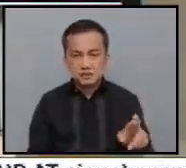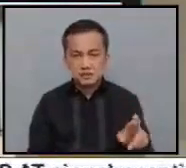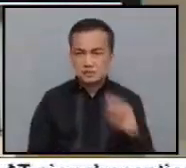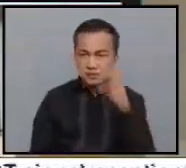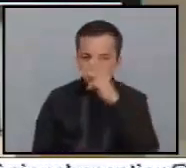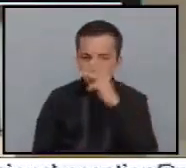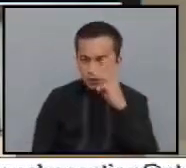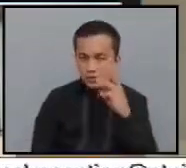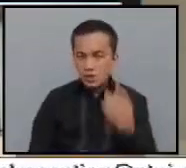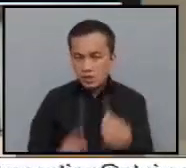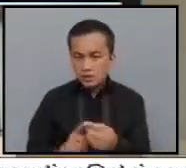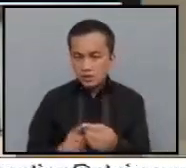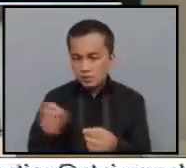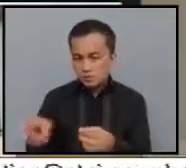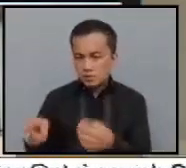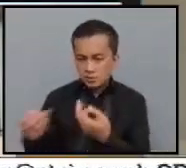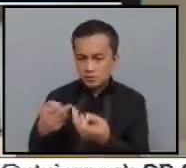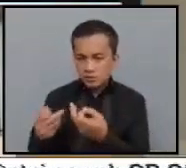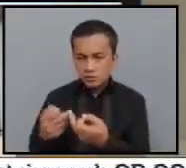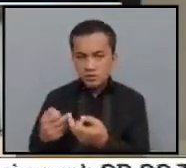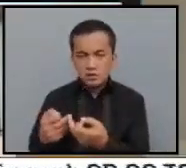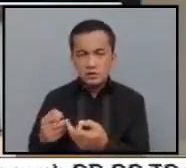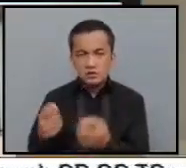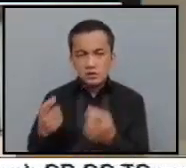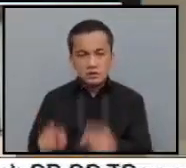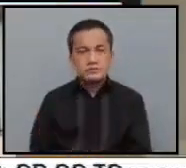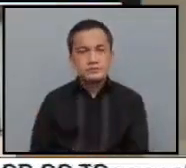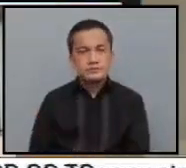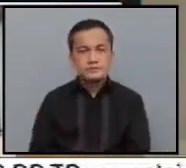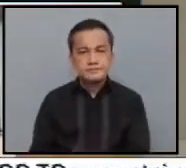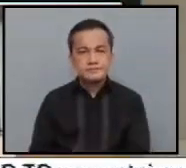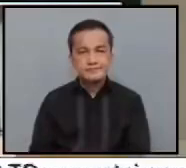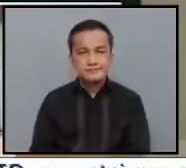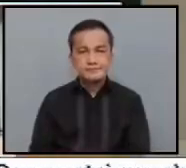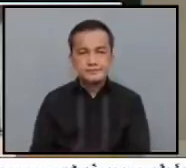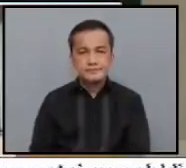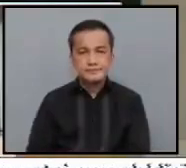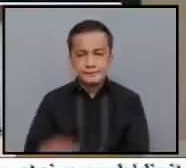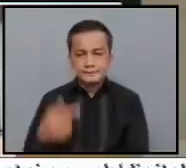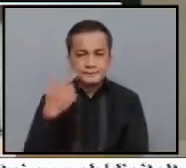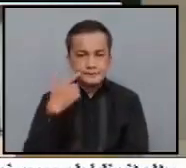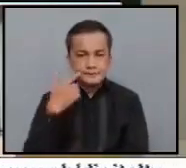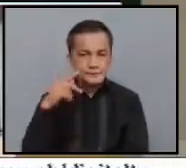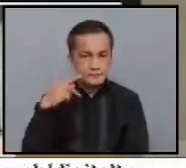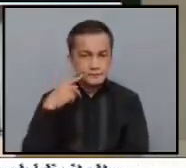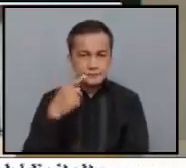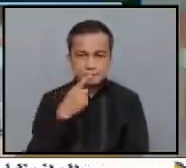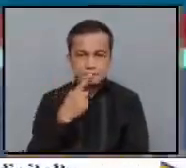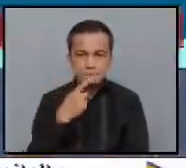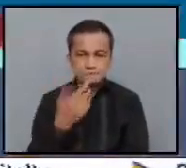ng Malay. Sa nangyari, si Claisel Pardilla sa detalye. Rise and shine, Clay.